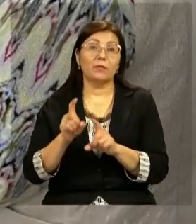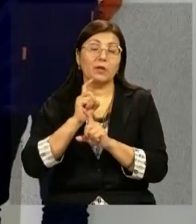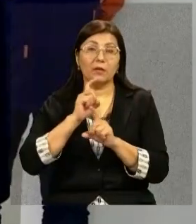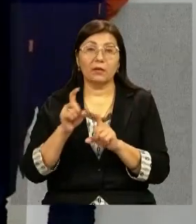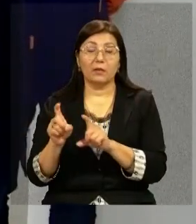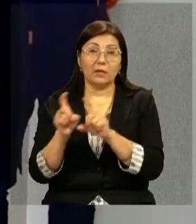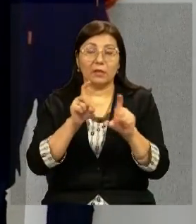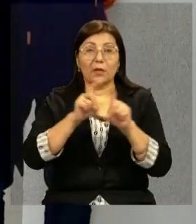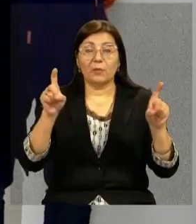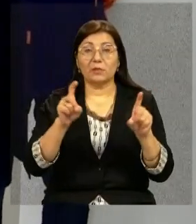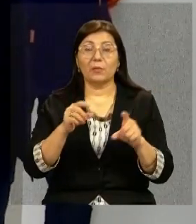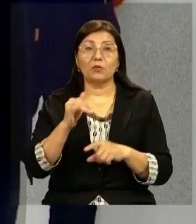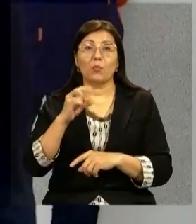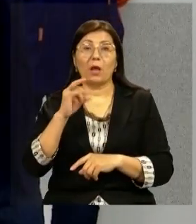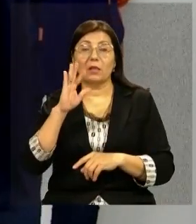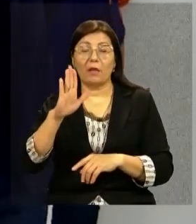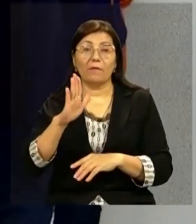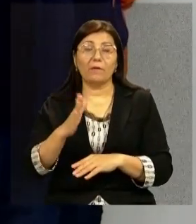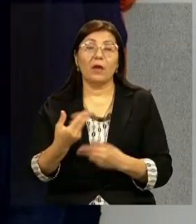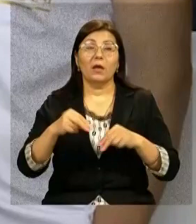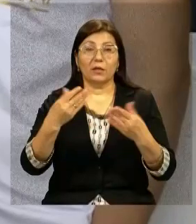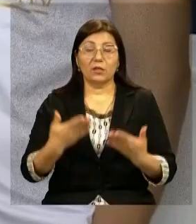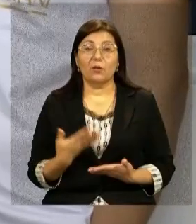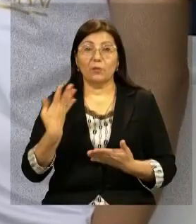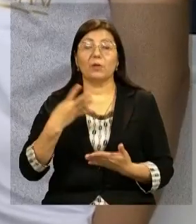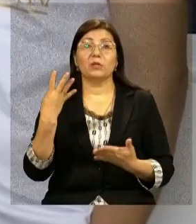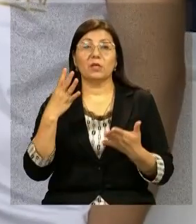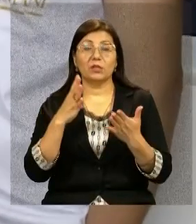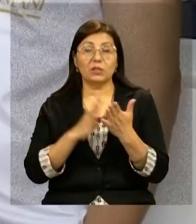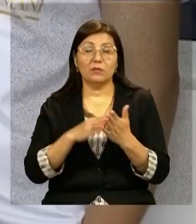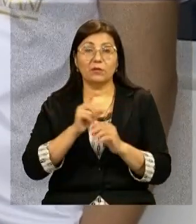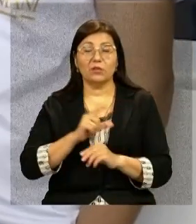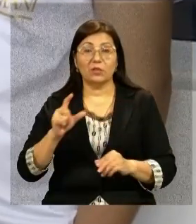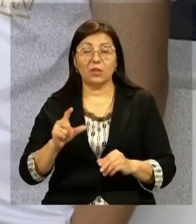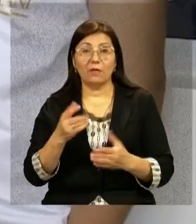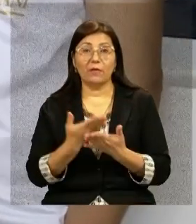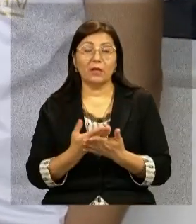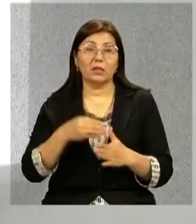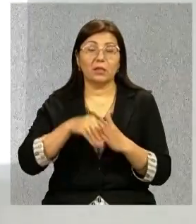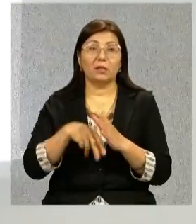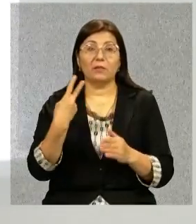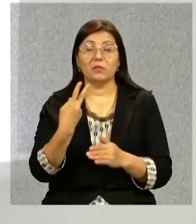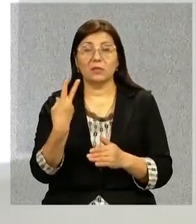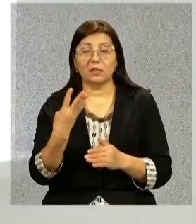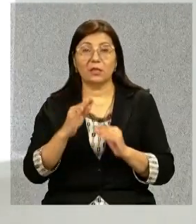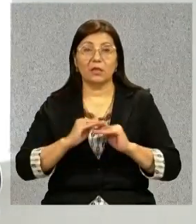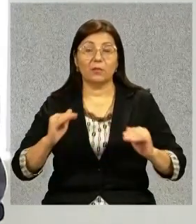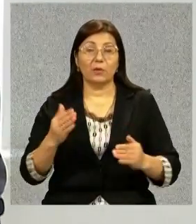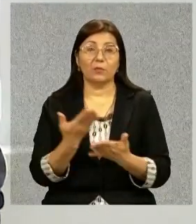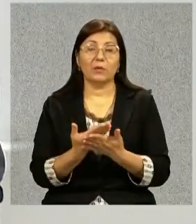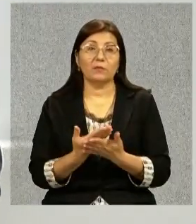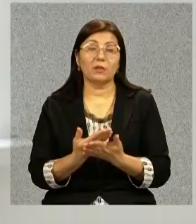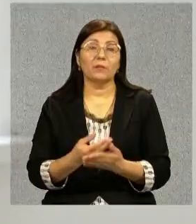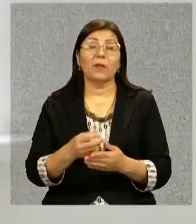имени Жубанова по улице Гришина. Здесь размещено 59 человек, в числе которых 23 ребенка. Они обеспечены всем необходимым. В ходе встречи Канат